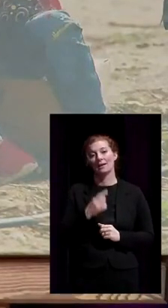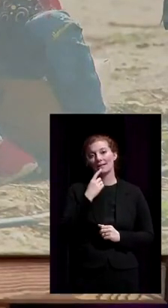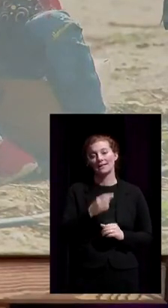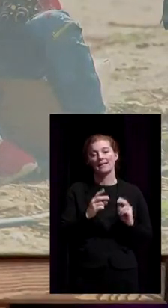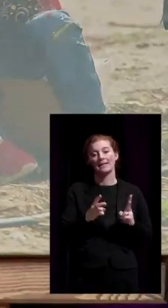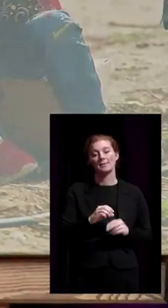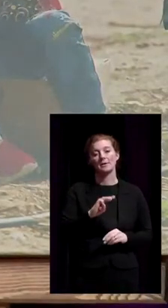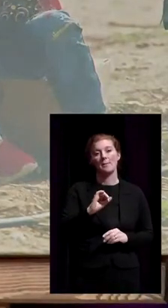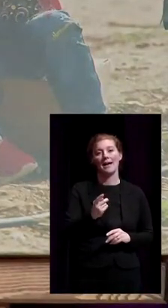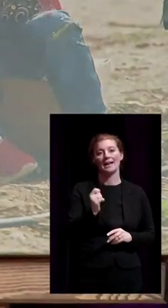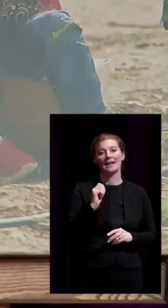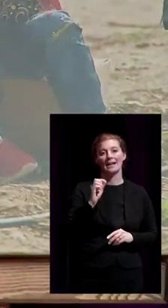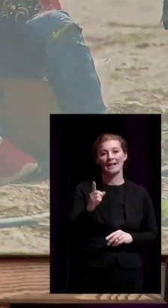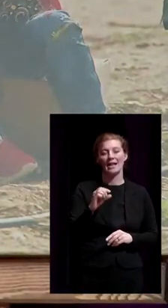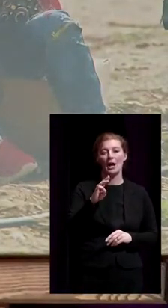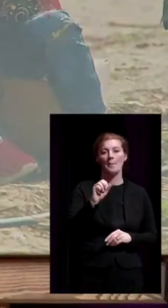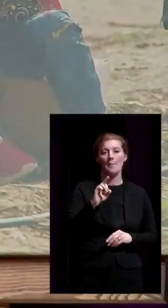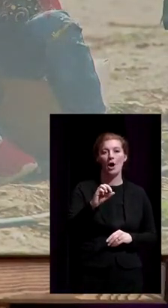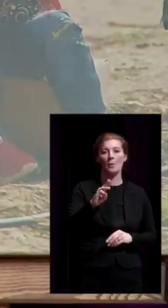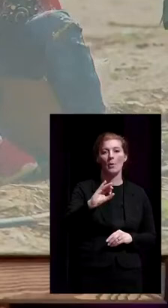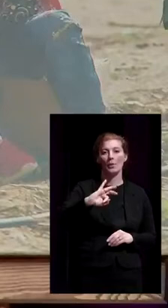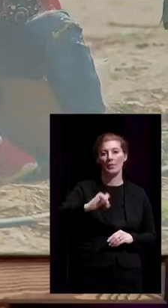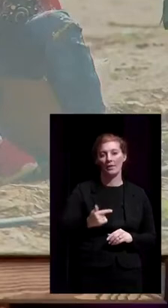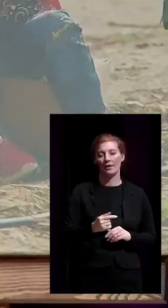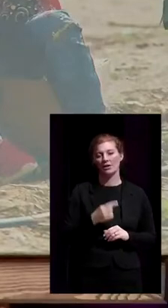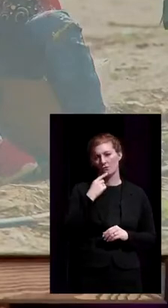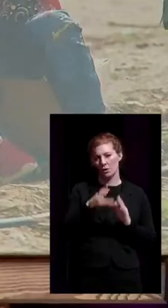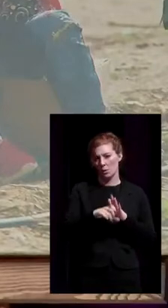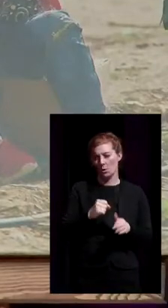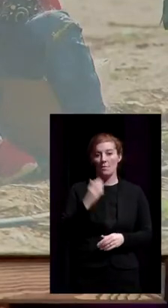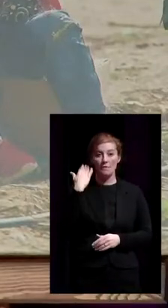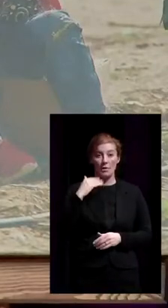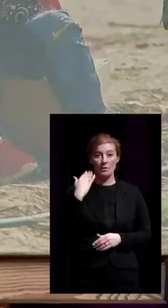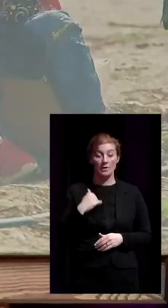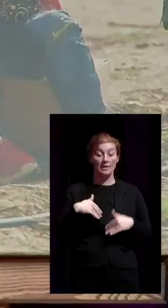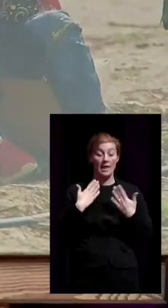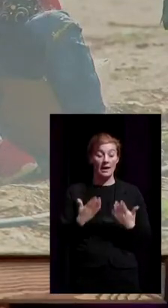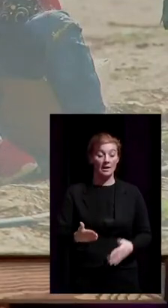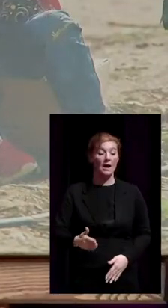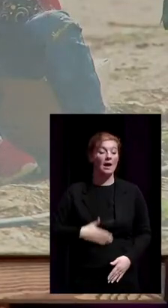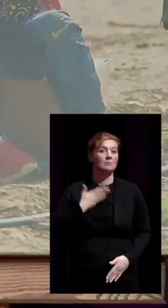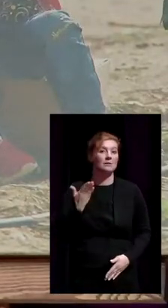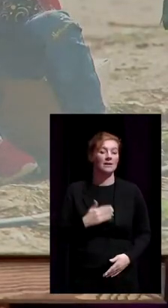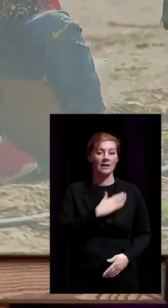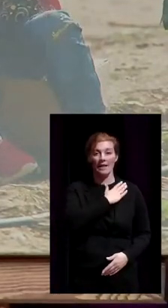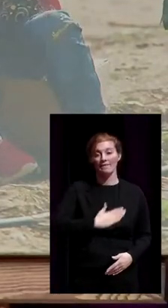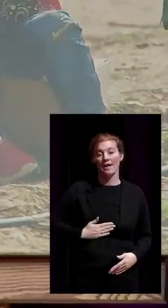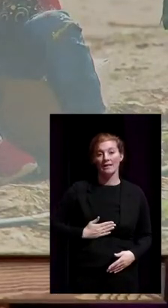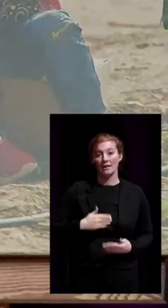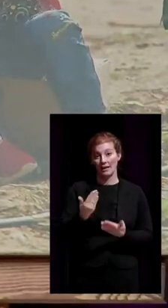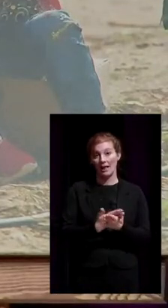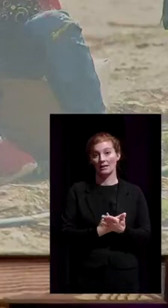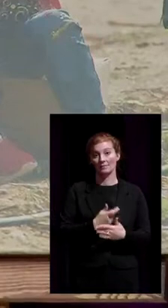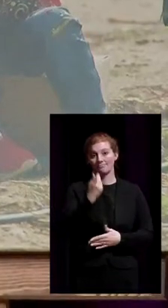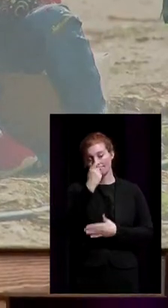som redan har nämnts här, och det är ju djupt tragiskt när ett fattigt land misslyckas